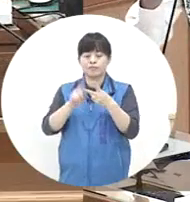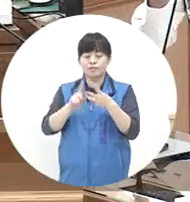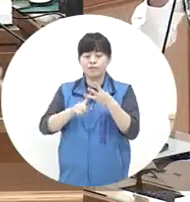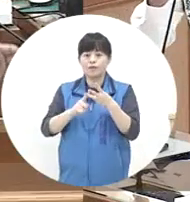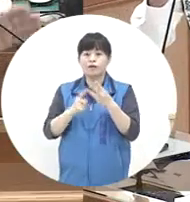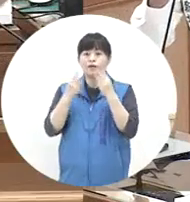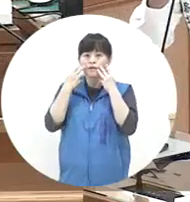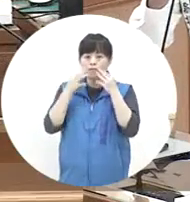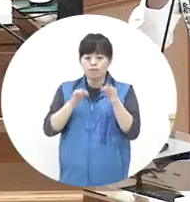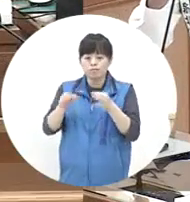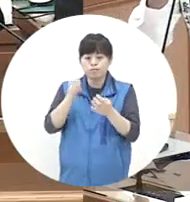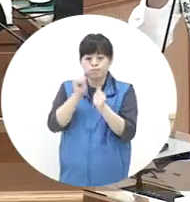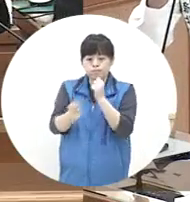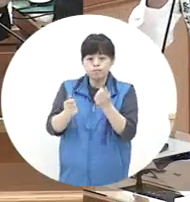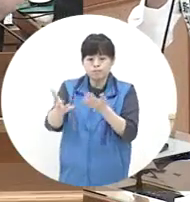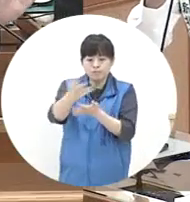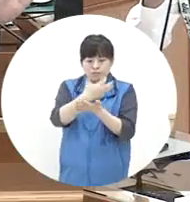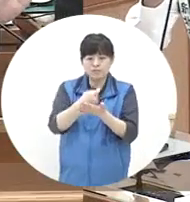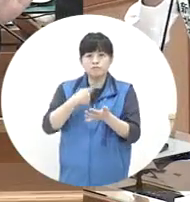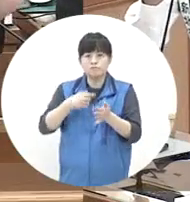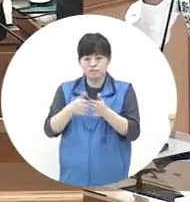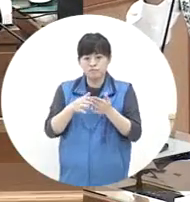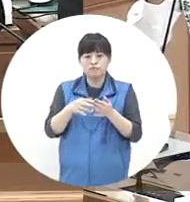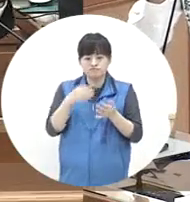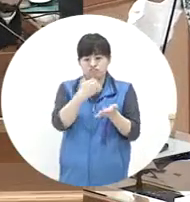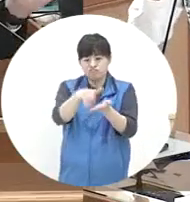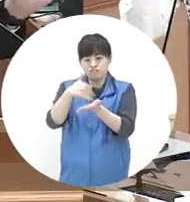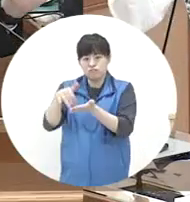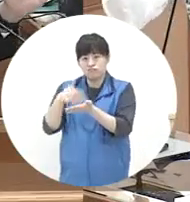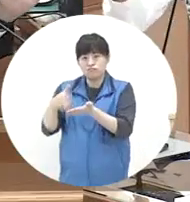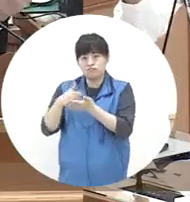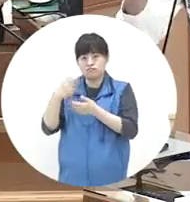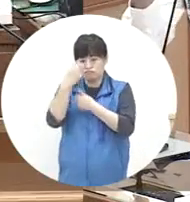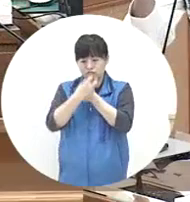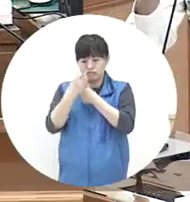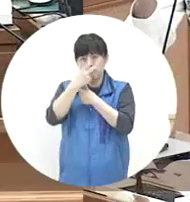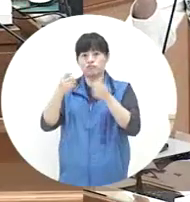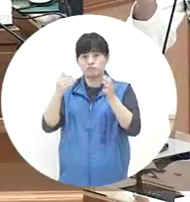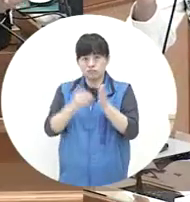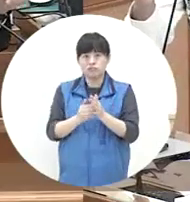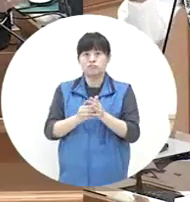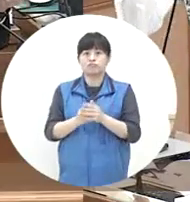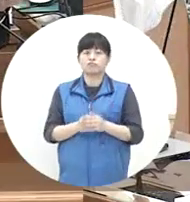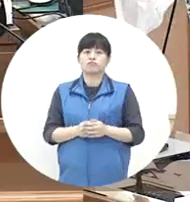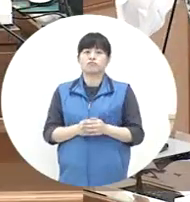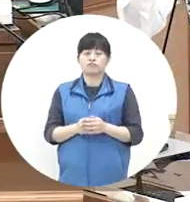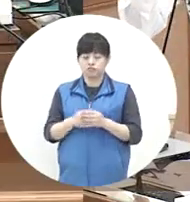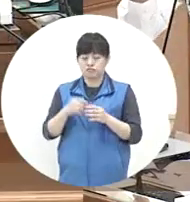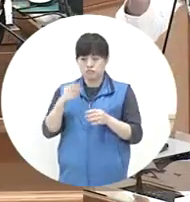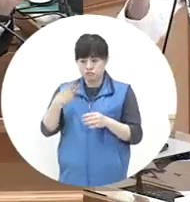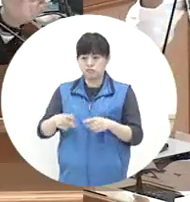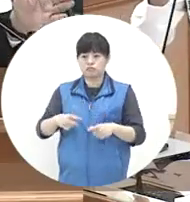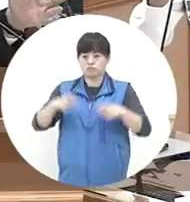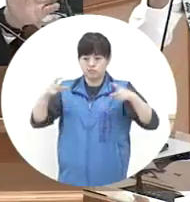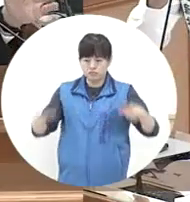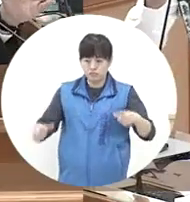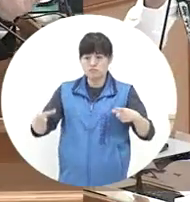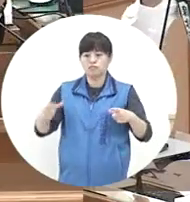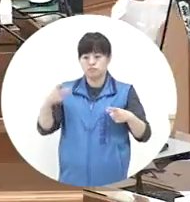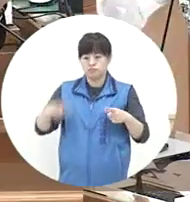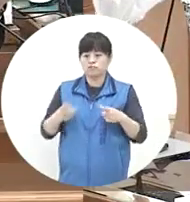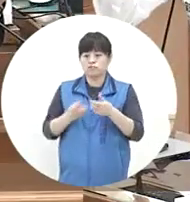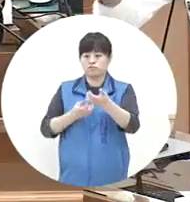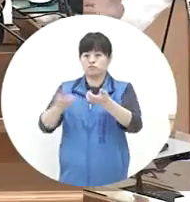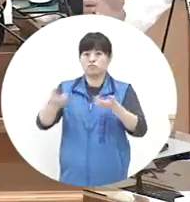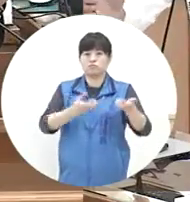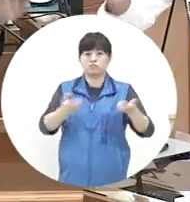业的营业额，我们要去前面去做一个检讨。 对，市长， 检讨完以后， 这一定都是这样子 做大，然后才做着。 所以